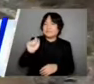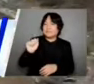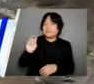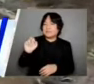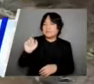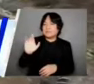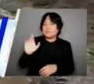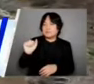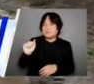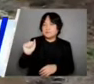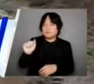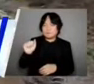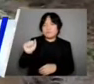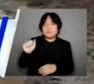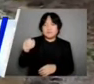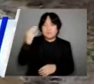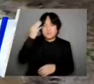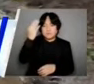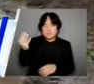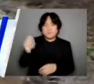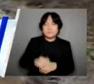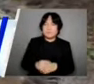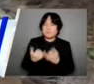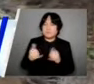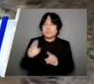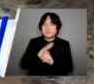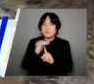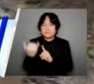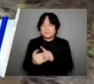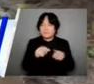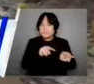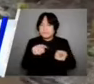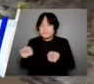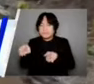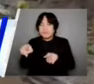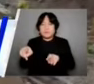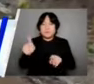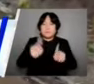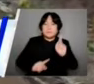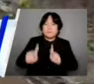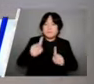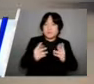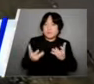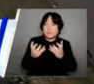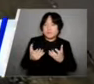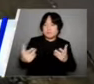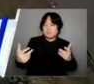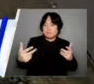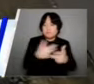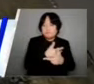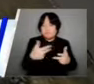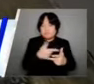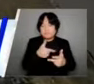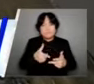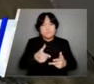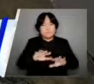Patuloy ang pagbantay ng mga taga-barangay para pigilan ang mga taong gustong tumawid.